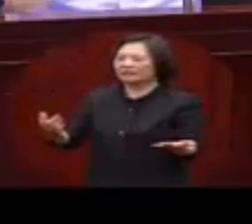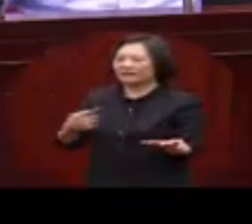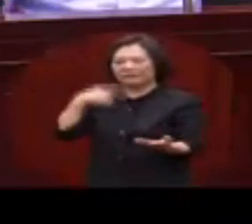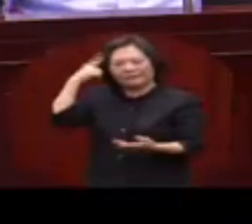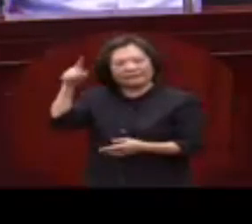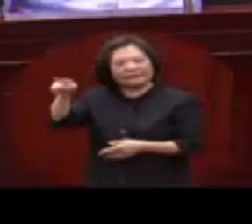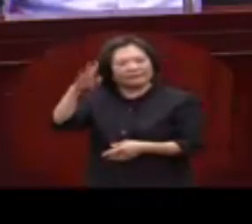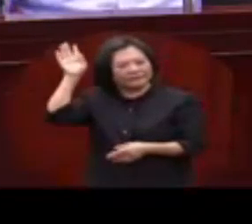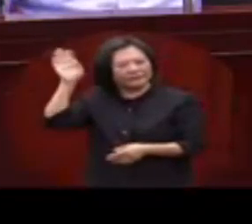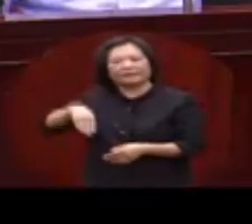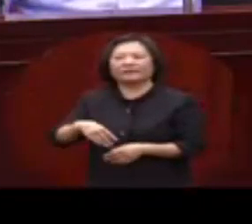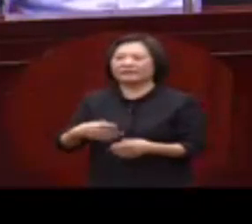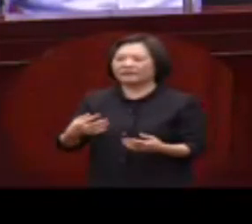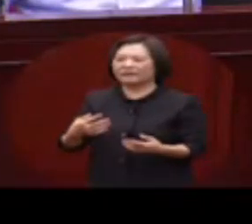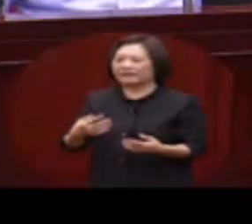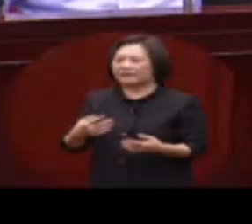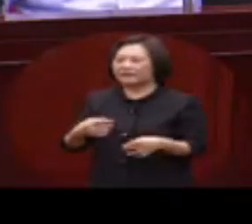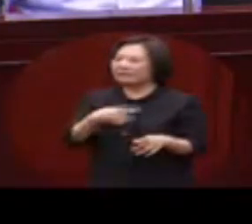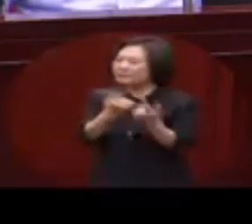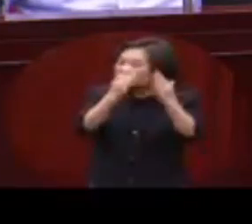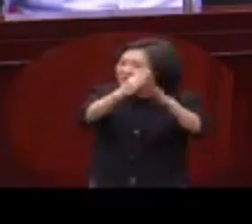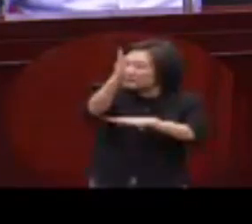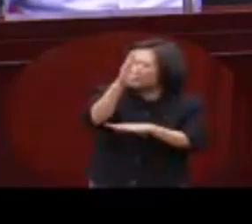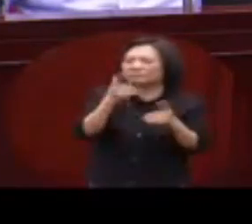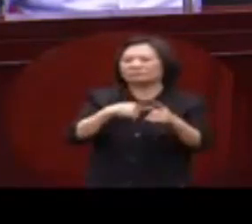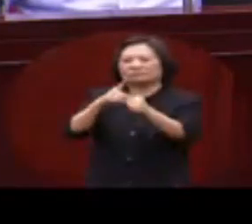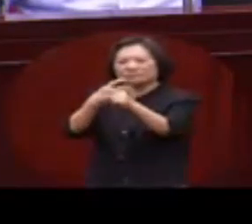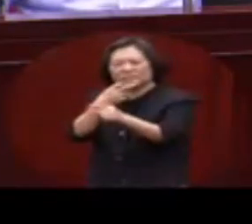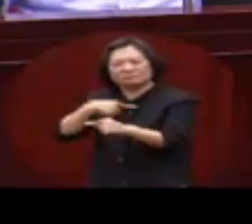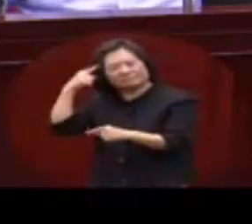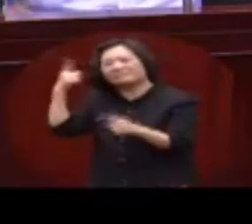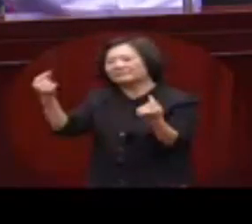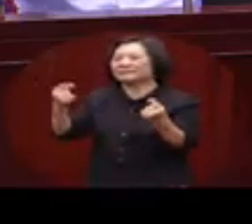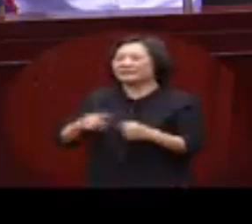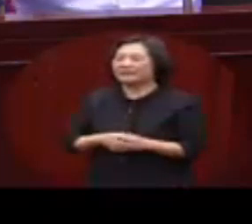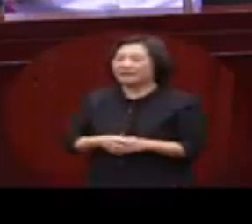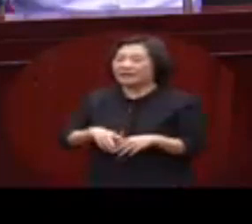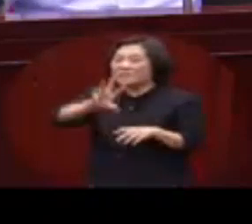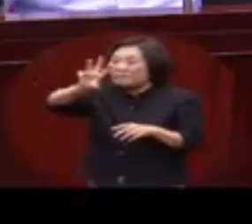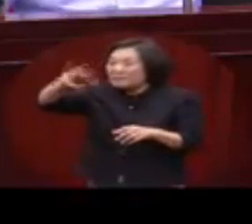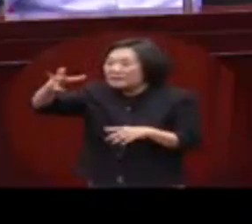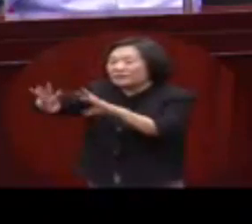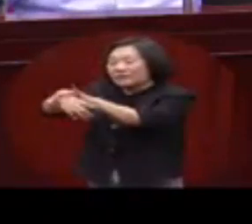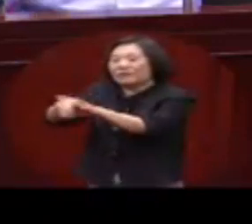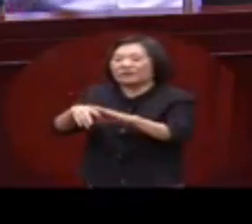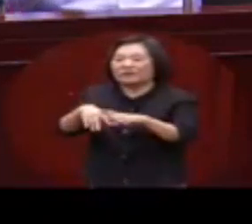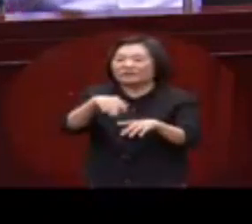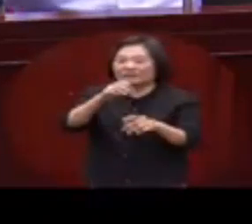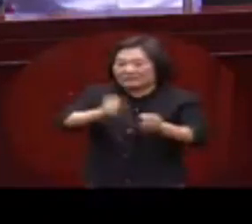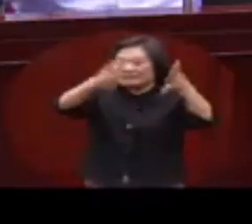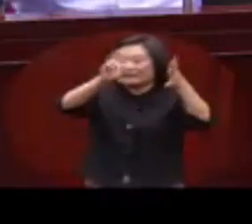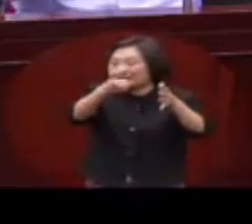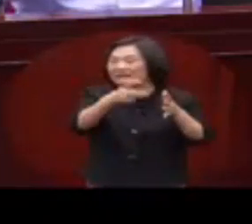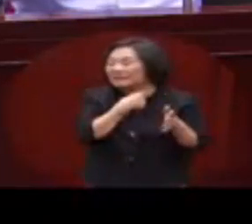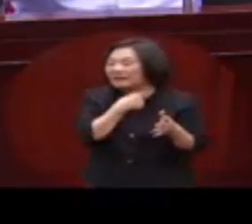问题耶。所以老实讲，不管是我们台北市政府的，甚至中央那个什么200000户公宅，这个政策是有问题的。我再讲一遍，目